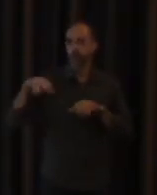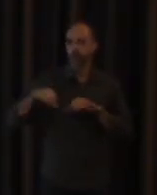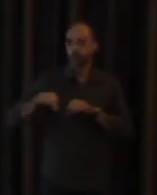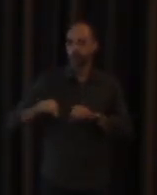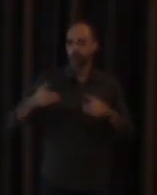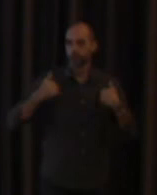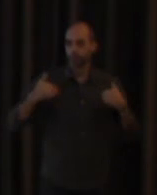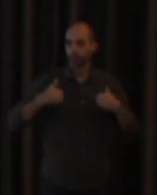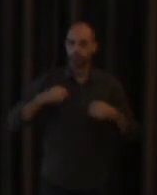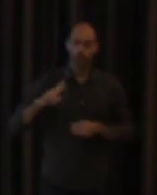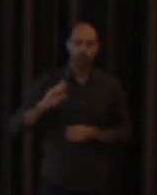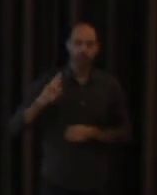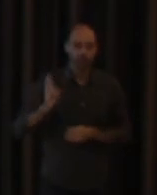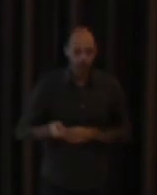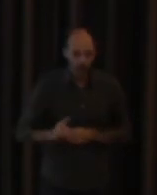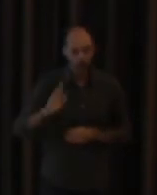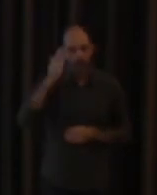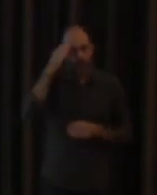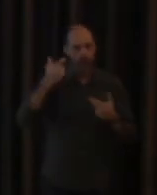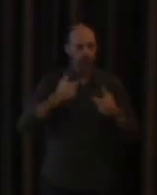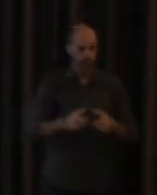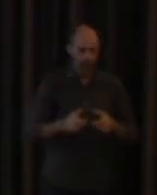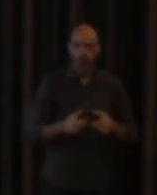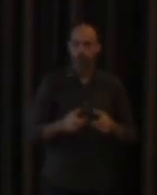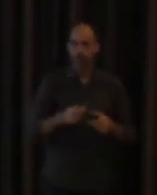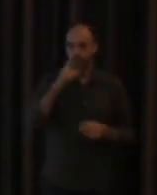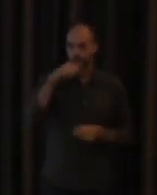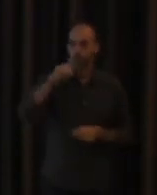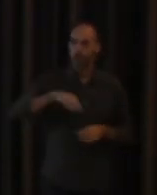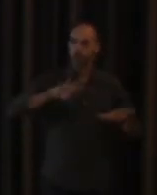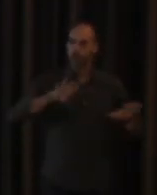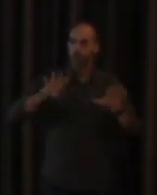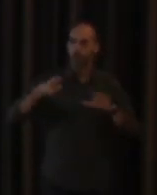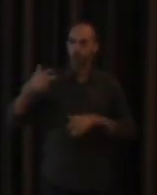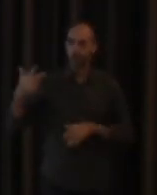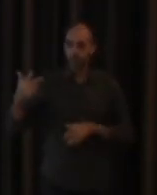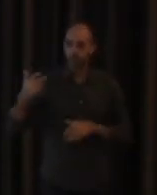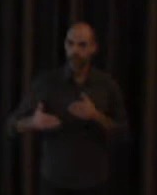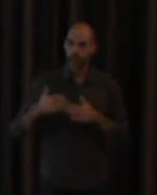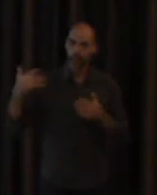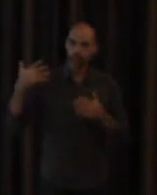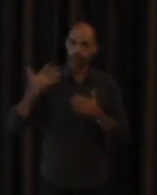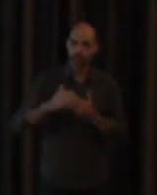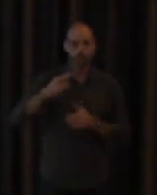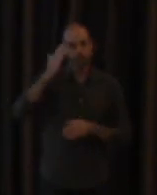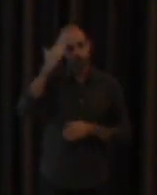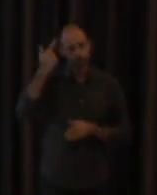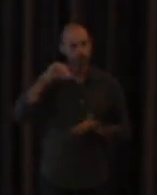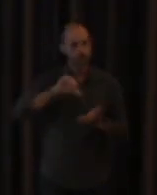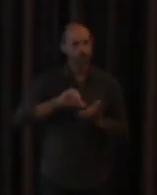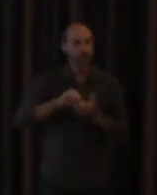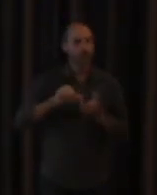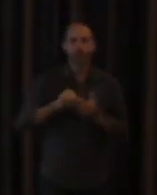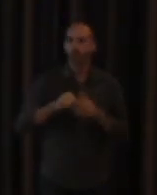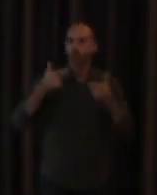ha estat vicerrector, ha estat cap de departament, i des de l'any 1993 és la CAP del Centre de Lingüística